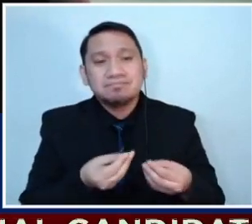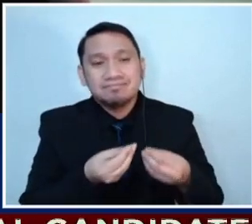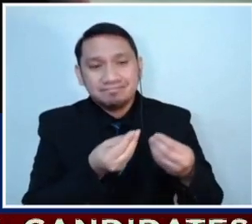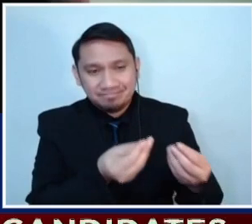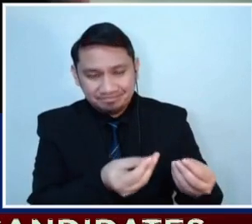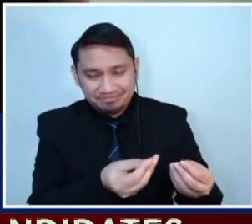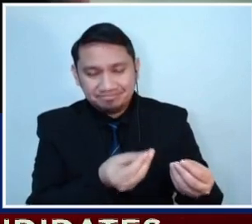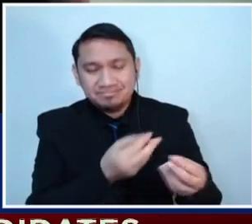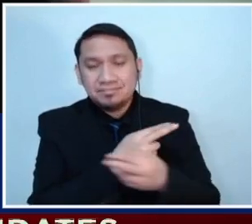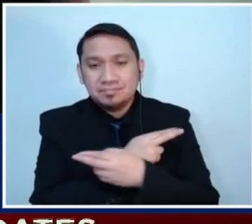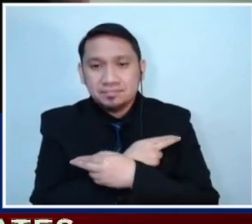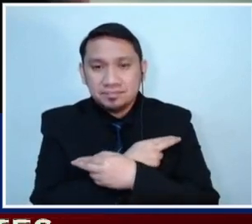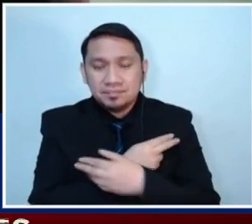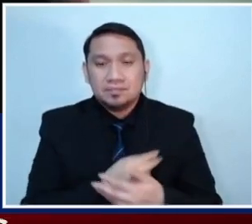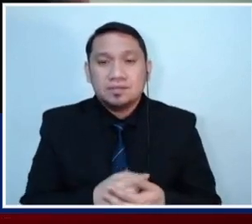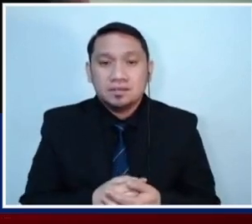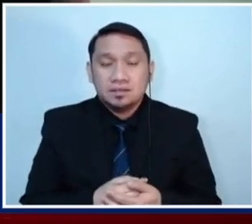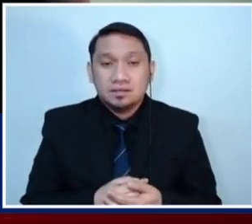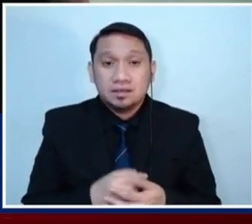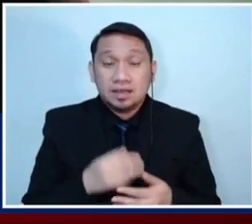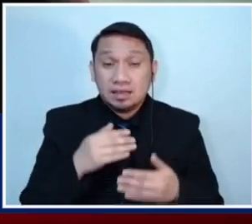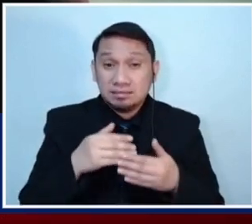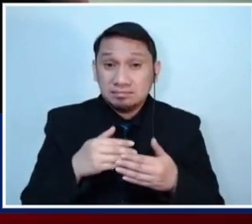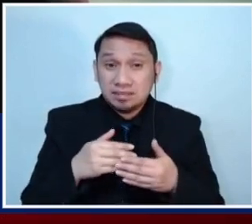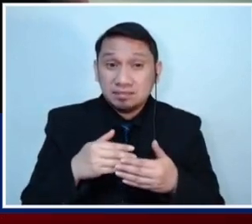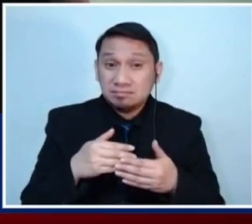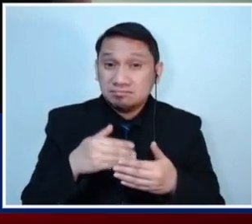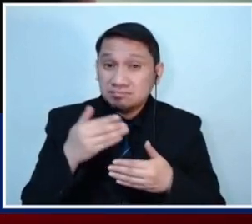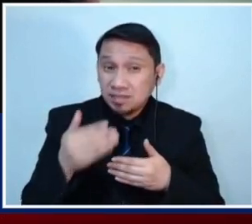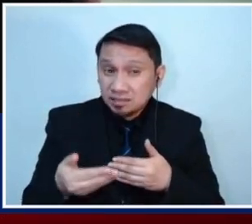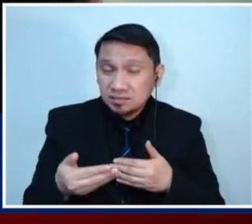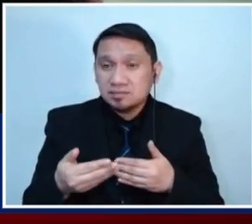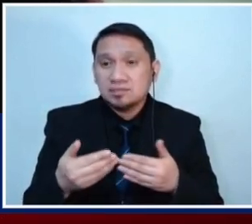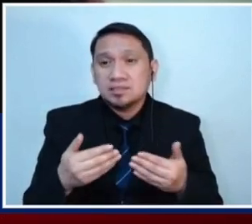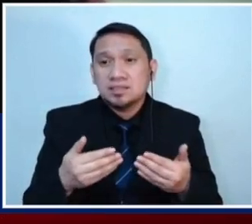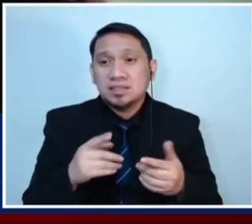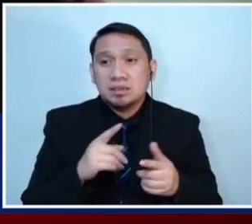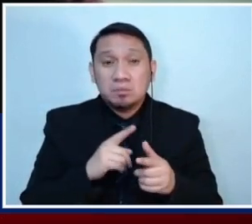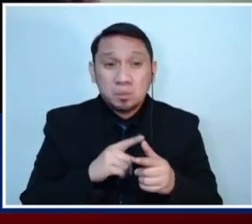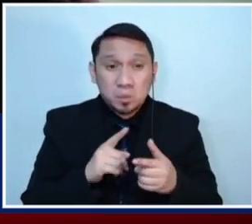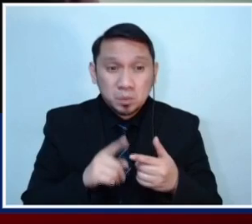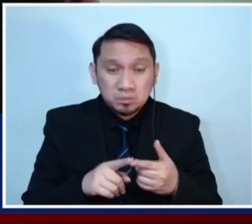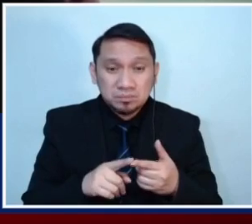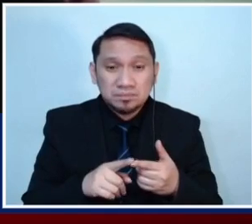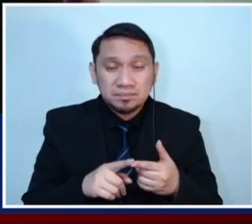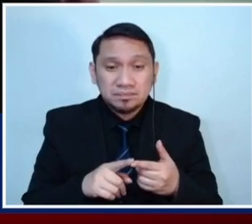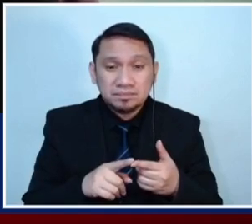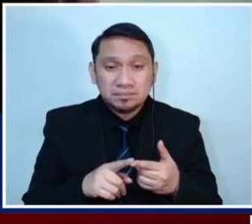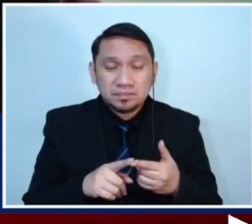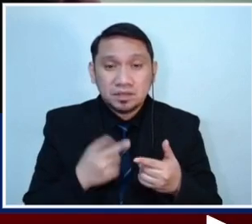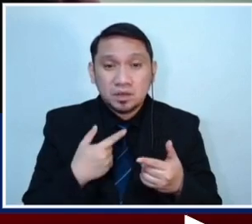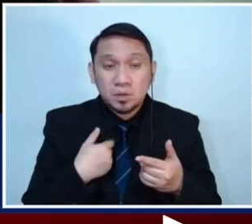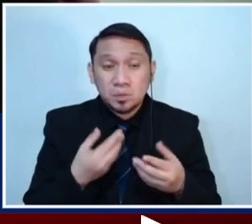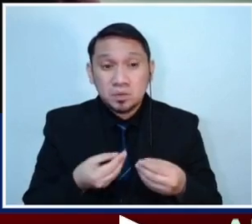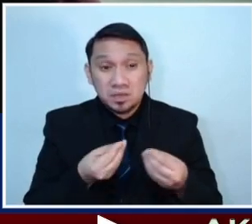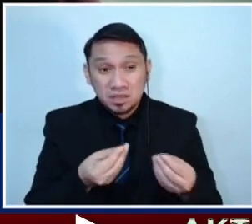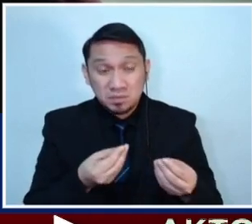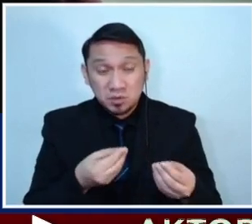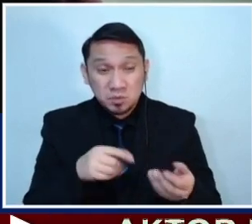And then, of course, aside from that, yung mga binibigyan nating hazard pay sa